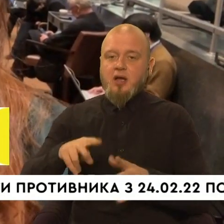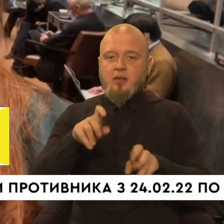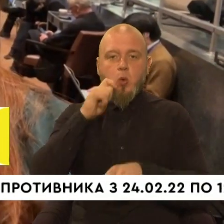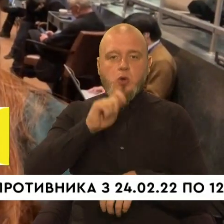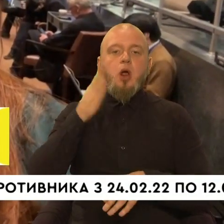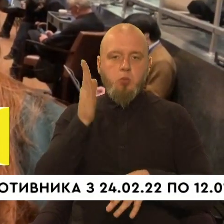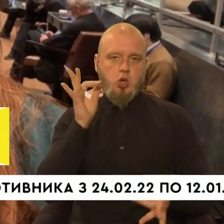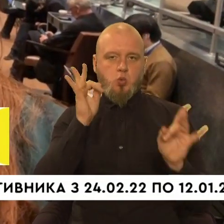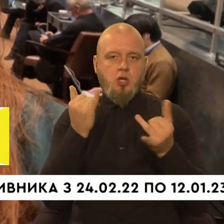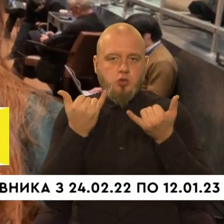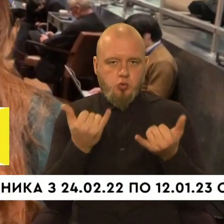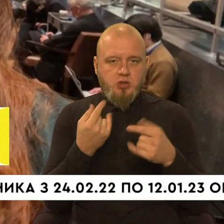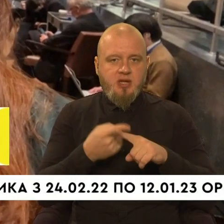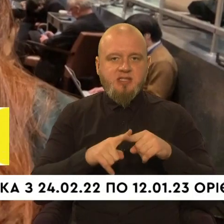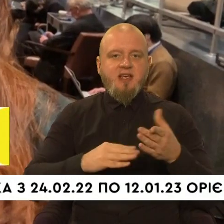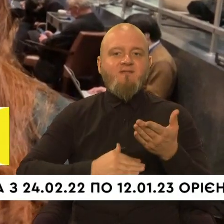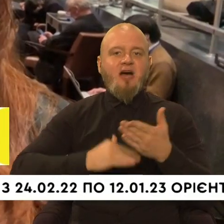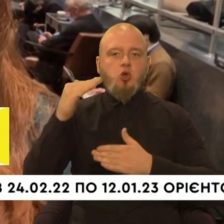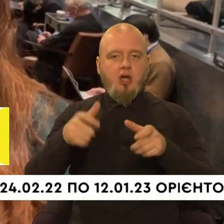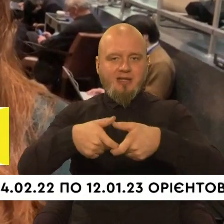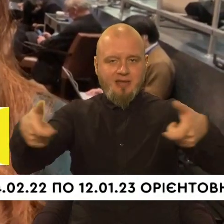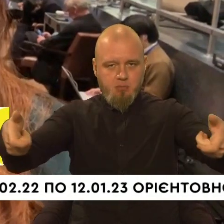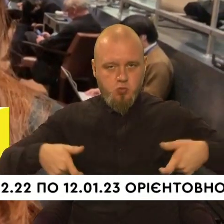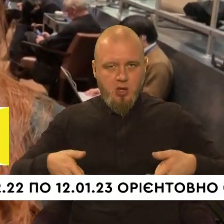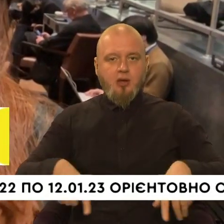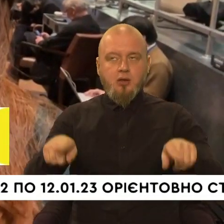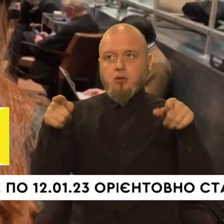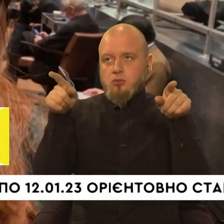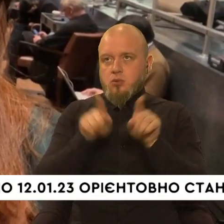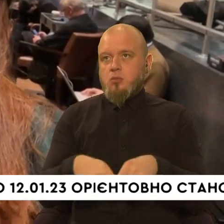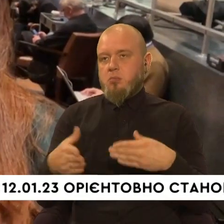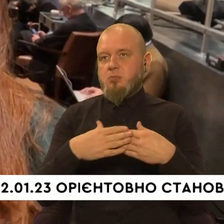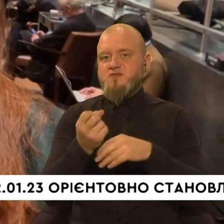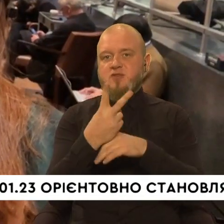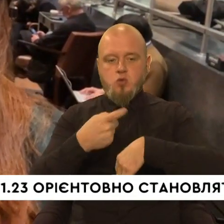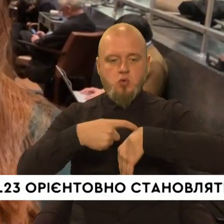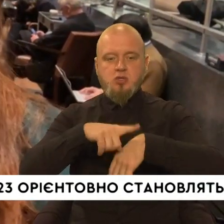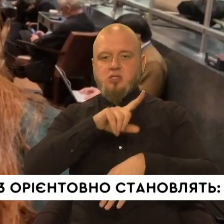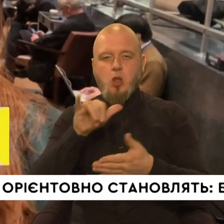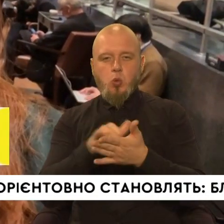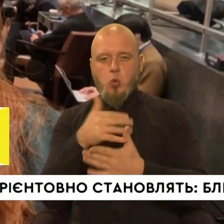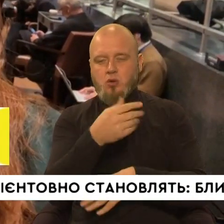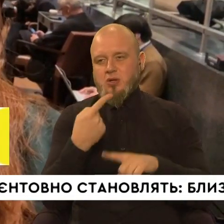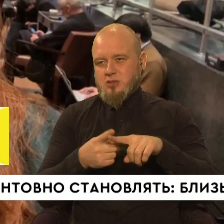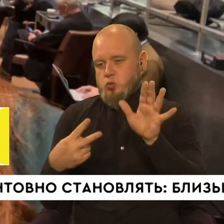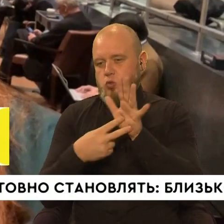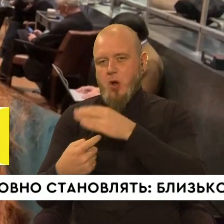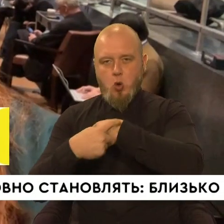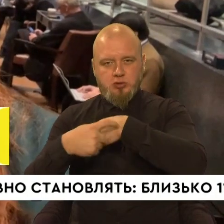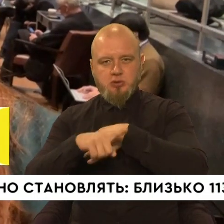лунати сьогодні на цих високих трибунах. Також десь приблизно о 12-й годині за Нью-Йорком, це десь 7-ма година